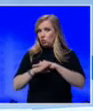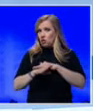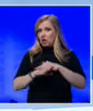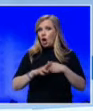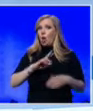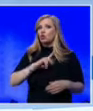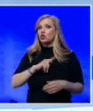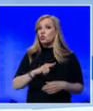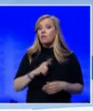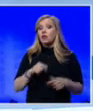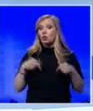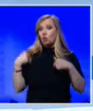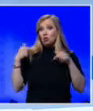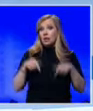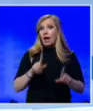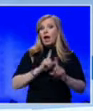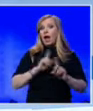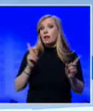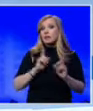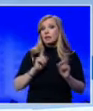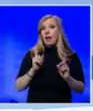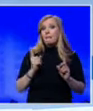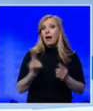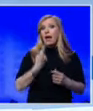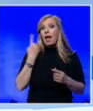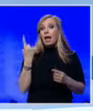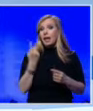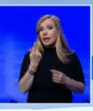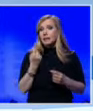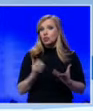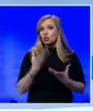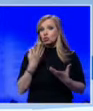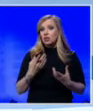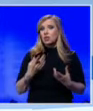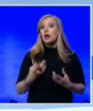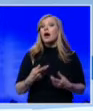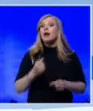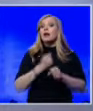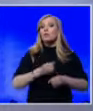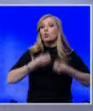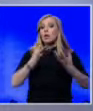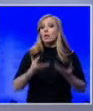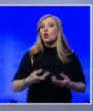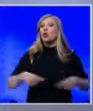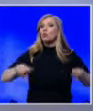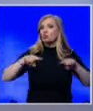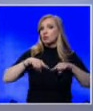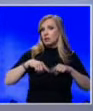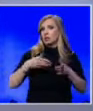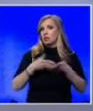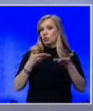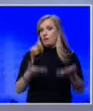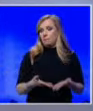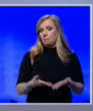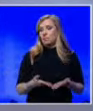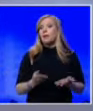един случай на работодател, който е осъден за това, че укрива осигуровки. За съжаление. Тоест, през 2015 година беше приет